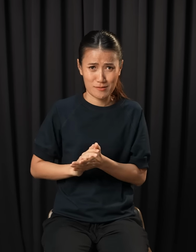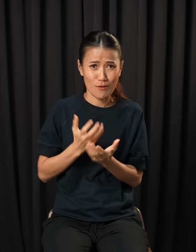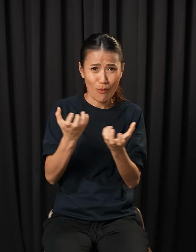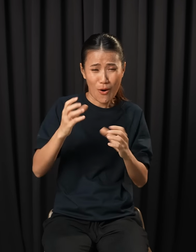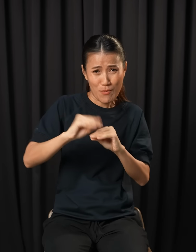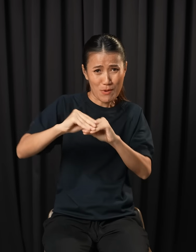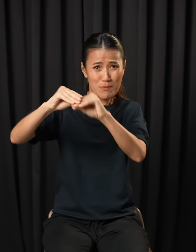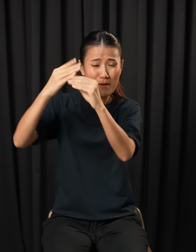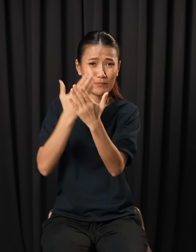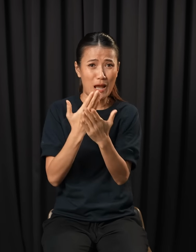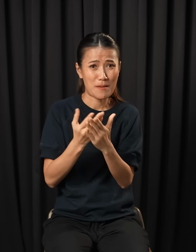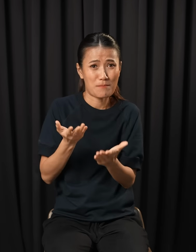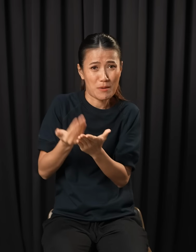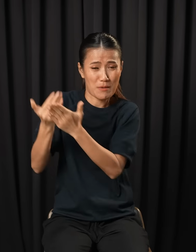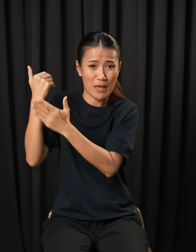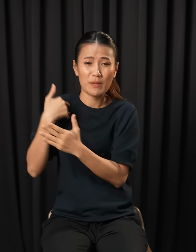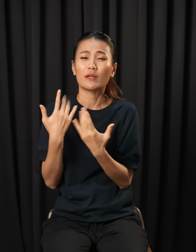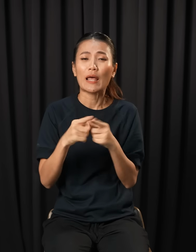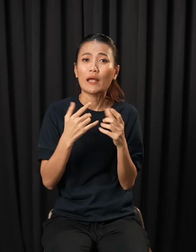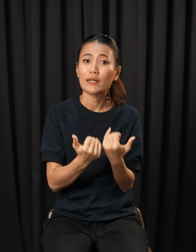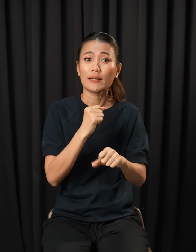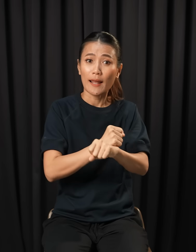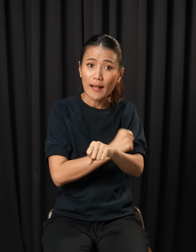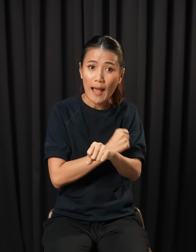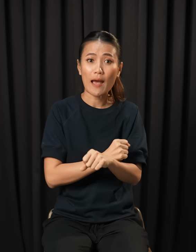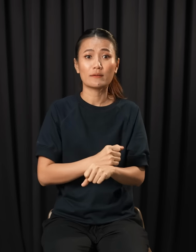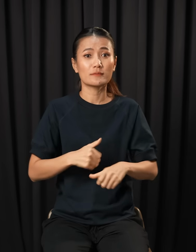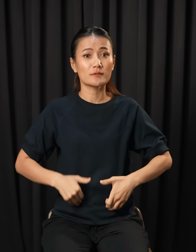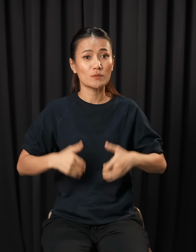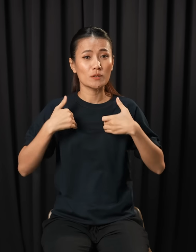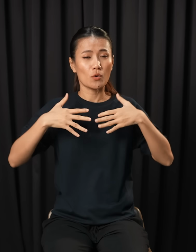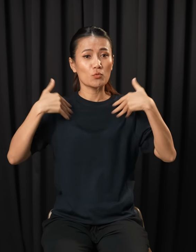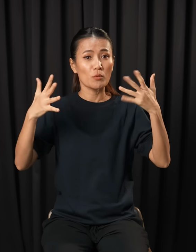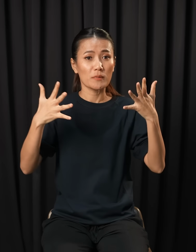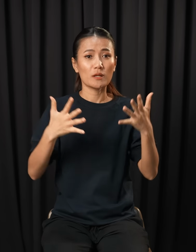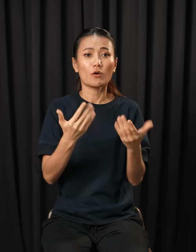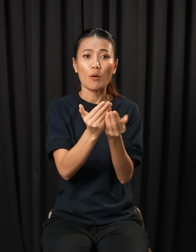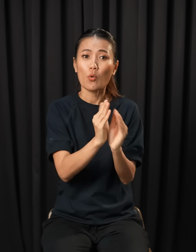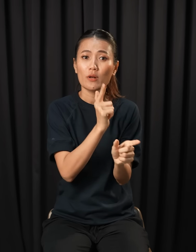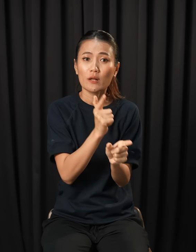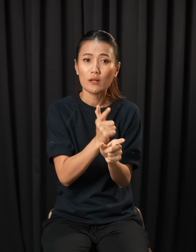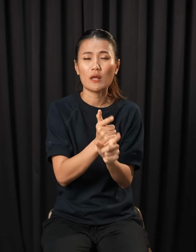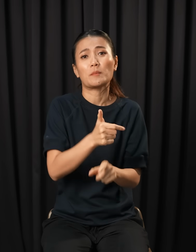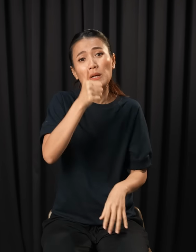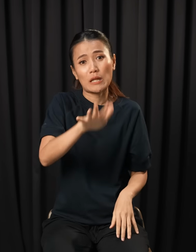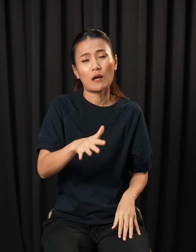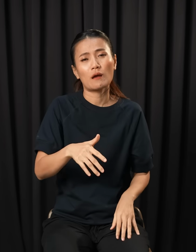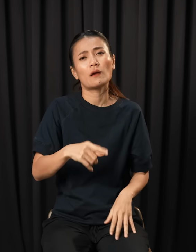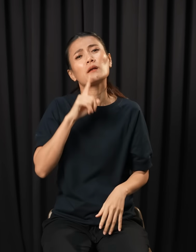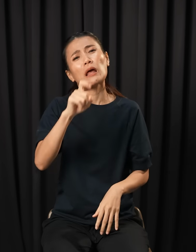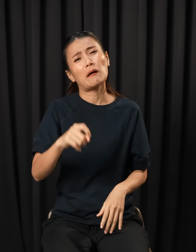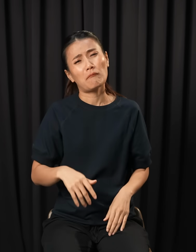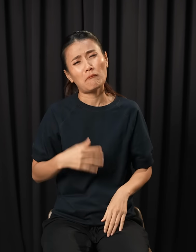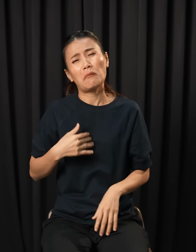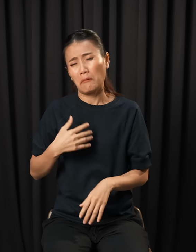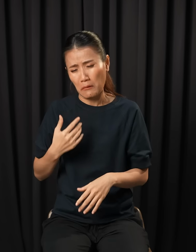มดูรายการอาจารย์เขาประจําเนี่ย ขอบคุณ ก็จะเห็นอยู่ว่ามันขึ้นแต่แล้วงี้เขาจะอยู่ยังไงในมุมของแรงงานเนี่ยถ้าเกิดไม่มีความสุ